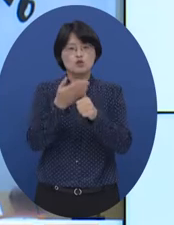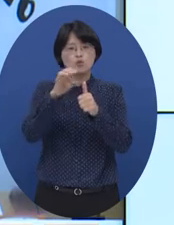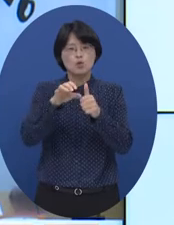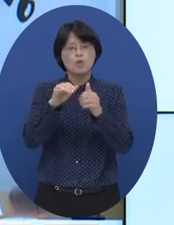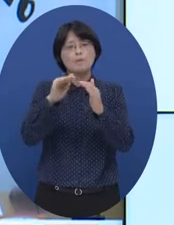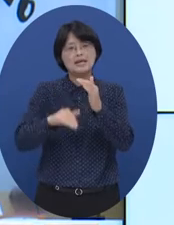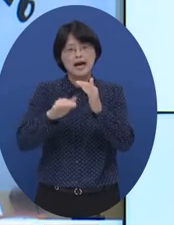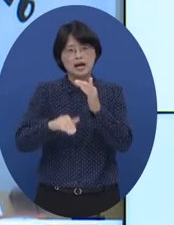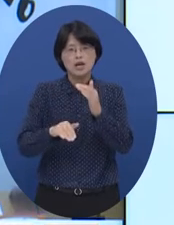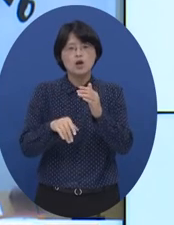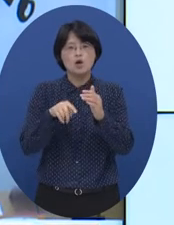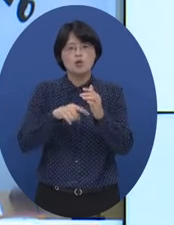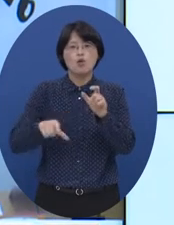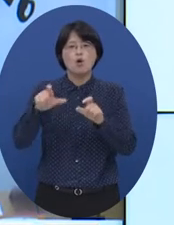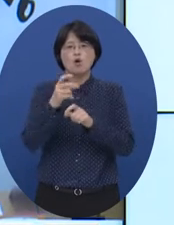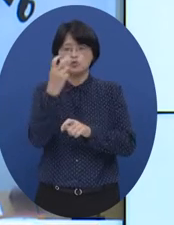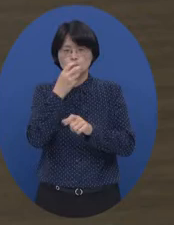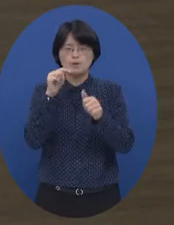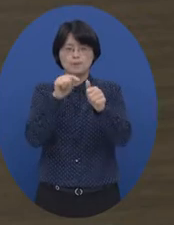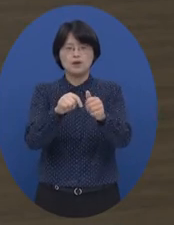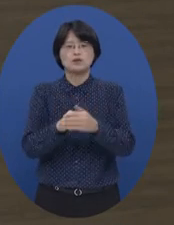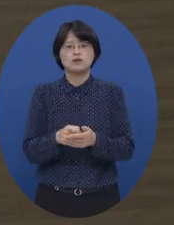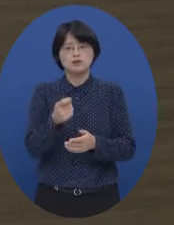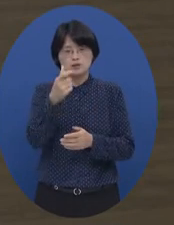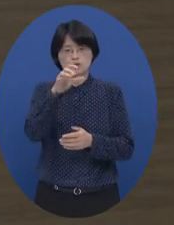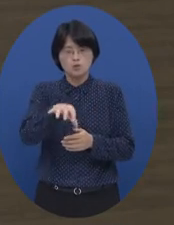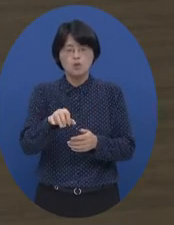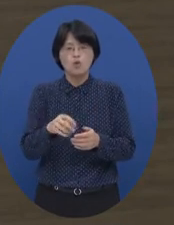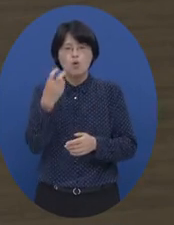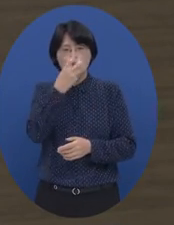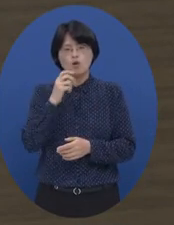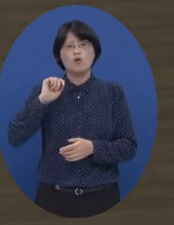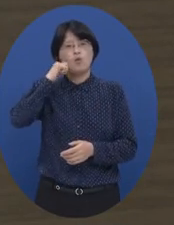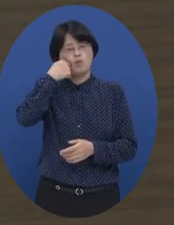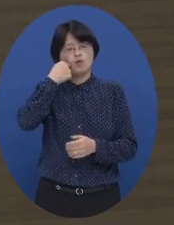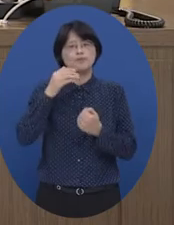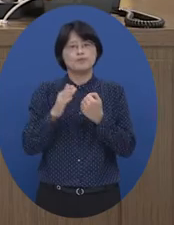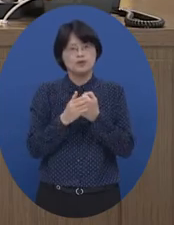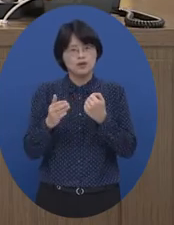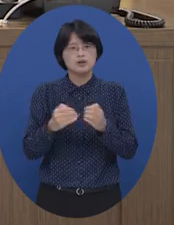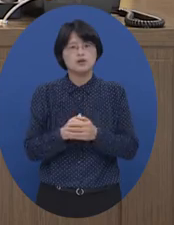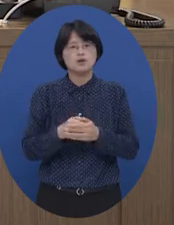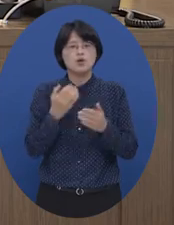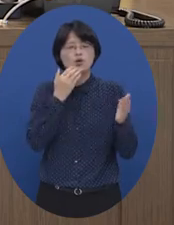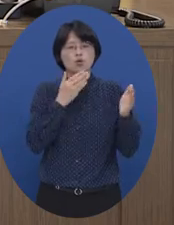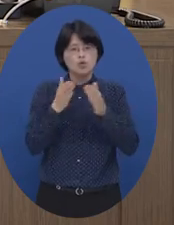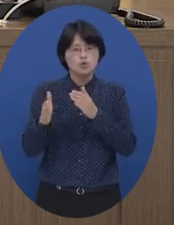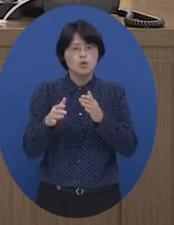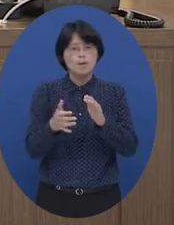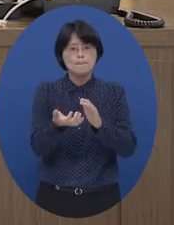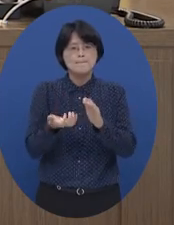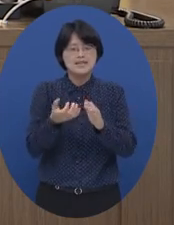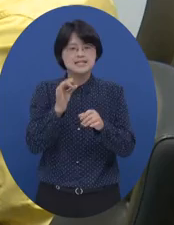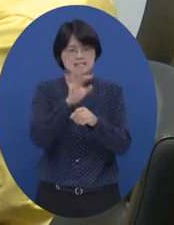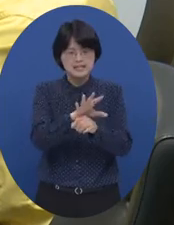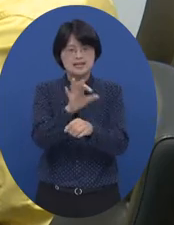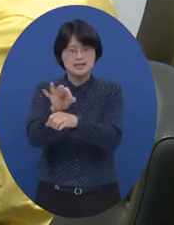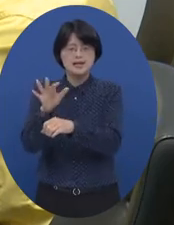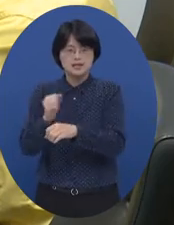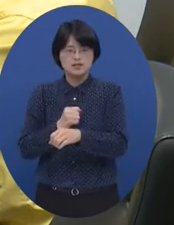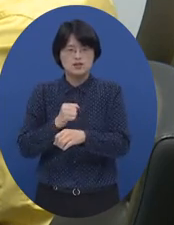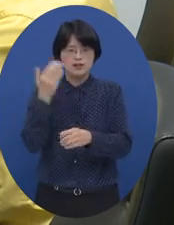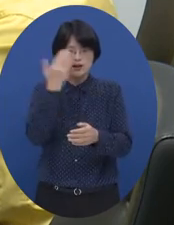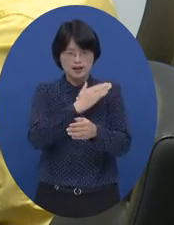농가 매입을 검토하라며 지시했습니다. 소규모 농가의 경우 관리에 어려움이 있는 만큼 도 차원에서 수매해